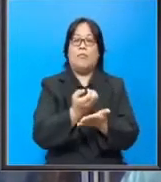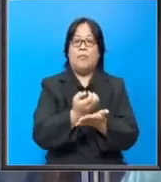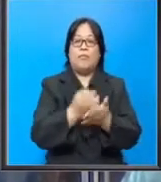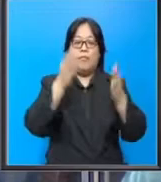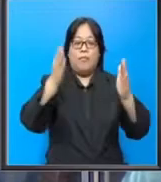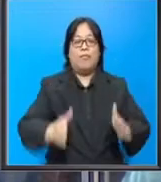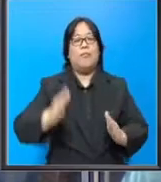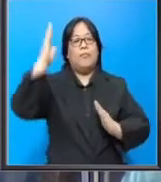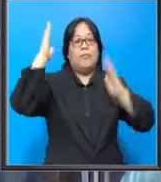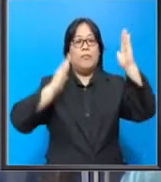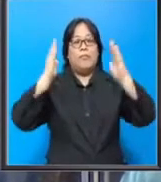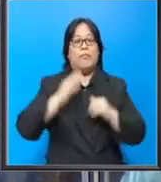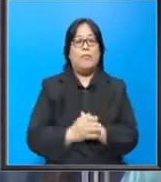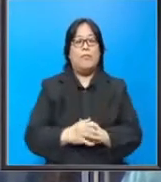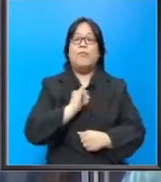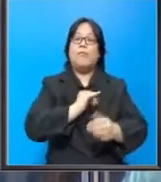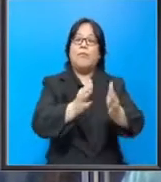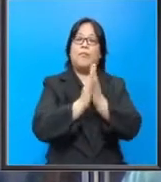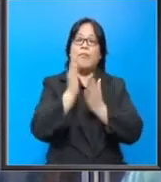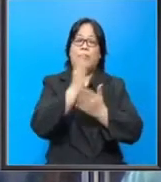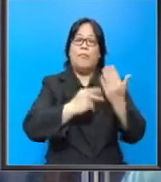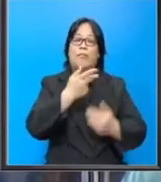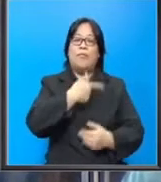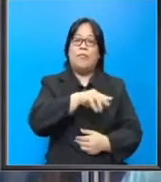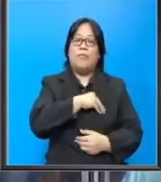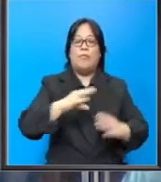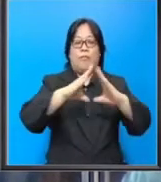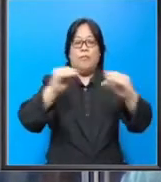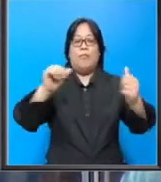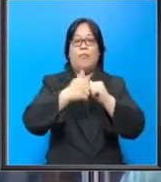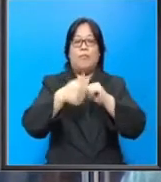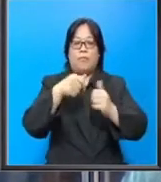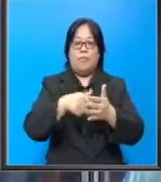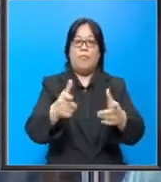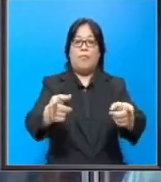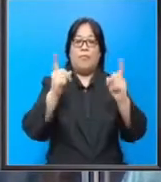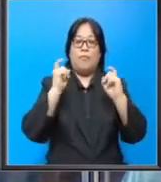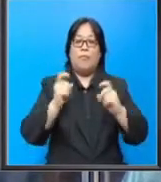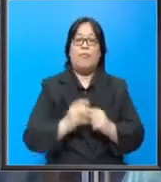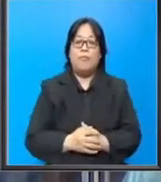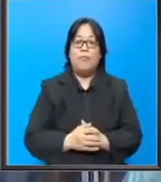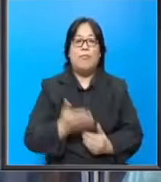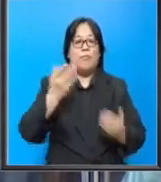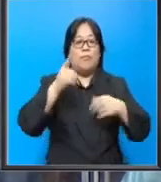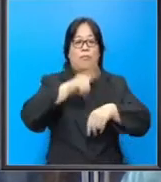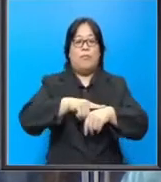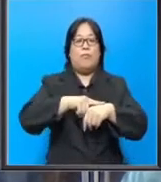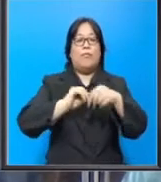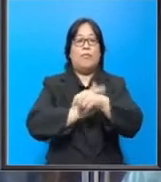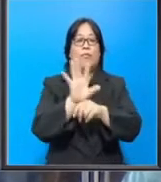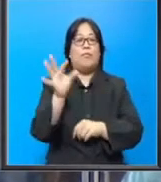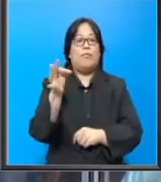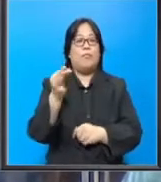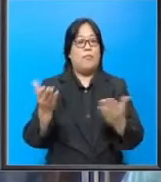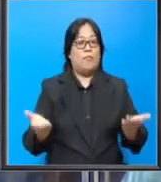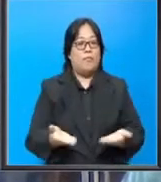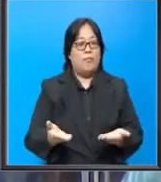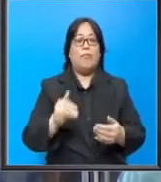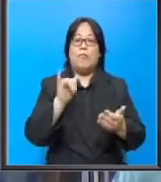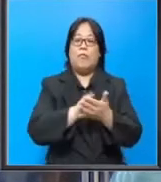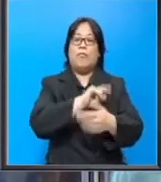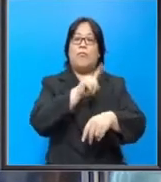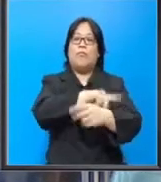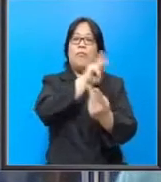rakyat Malaysia saya mohon pihak Kementerian menyelesaikan permasalah ini secepat mungkin mungkin ketika pandemic kau 19 ini